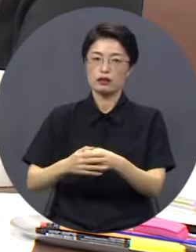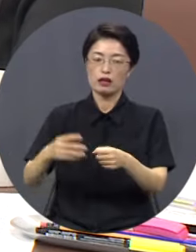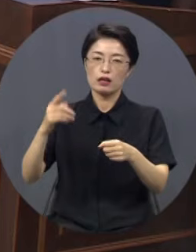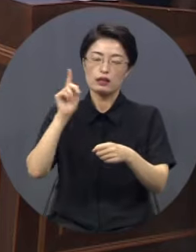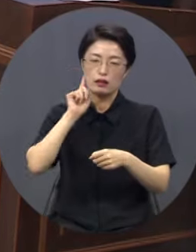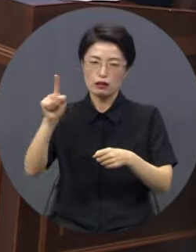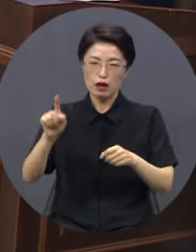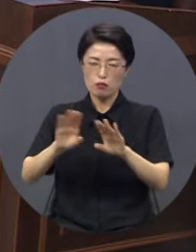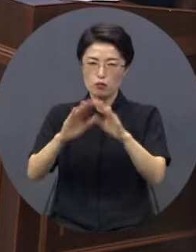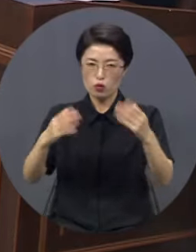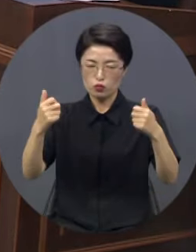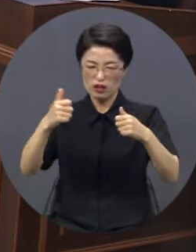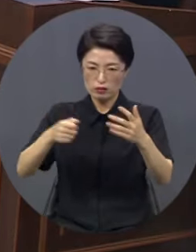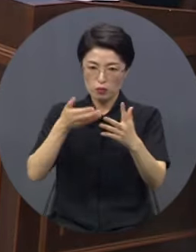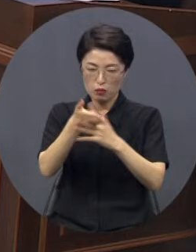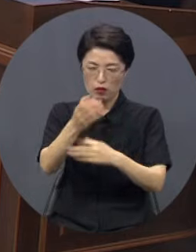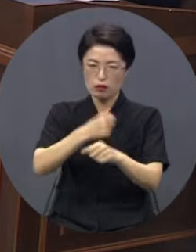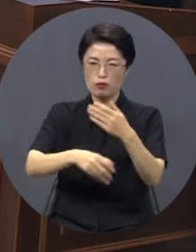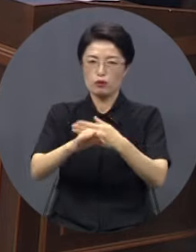1일부터